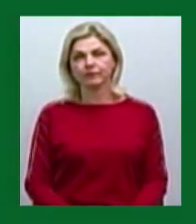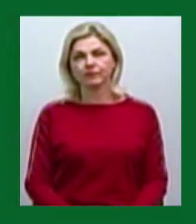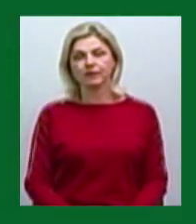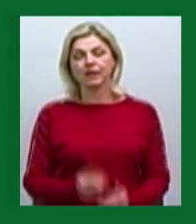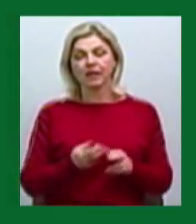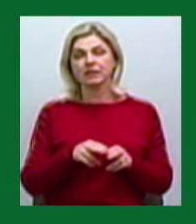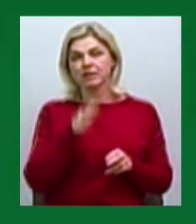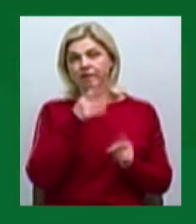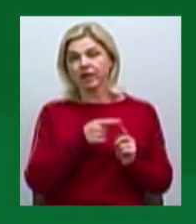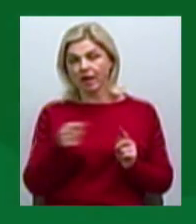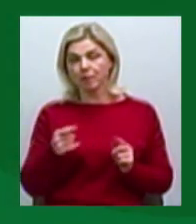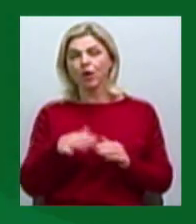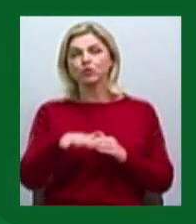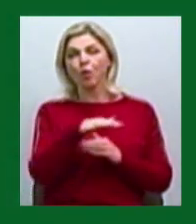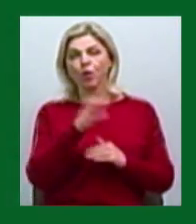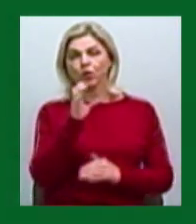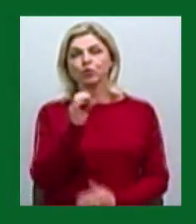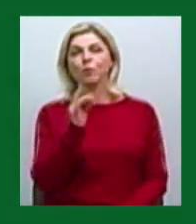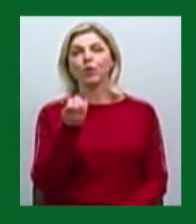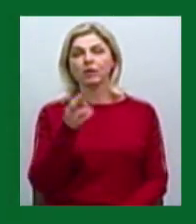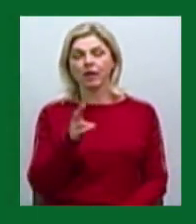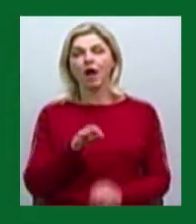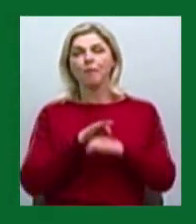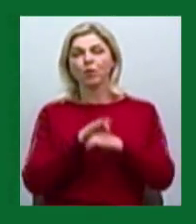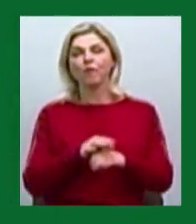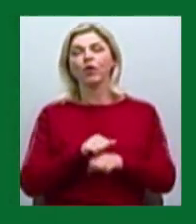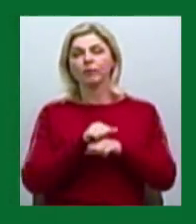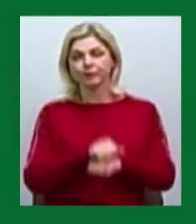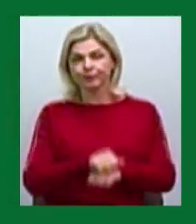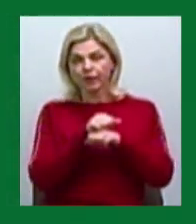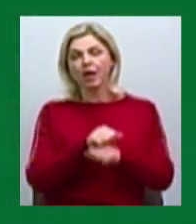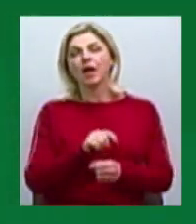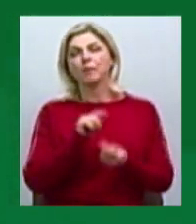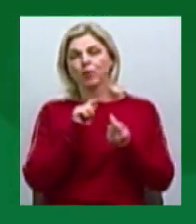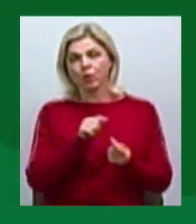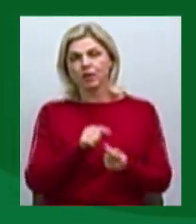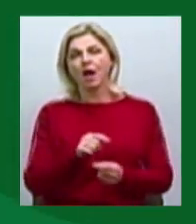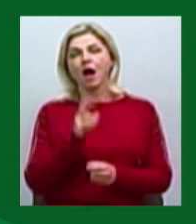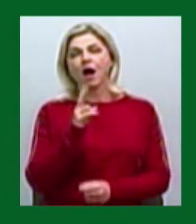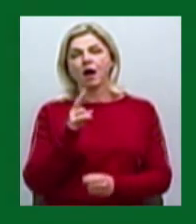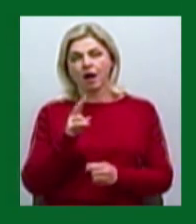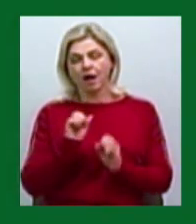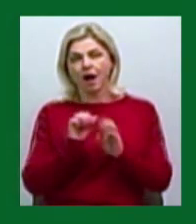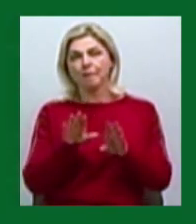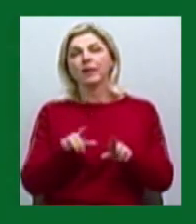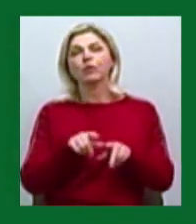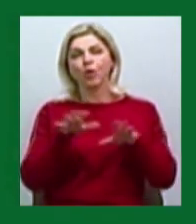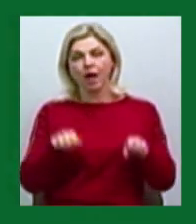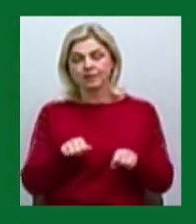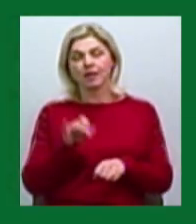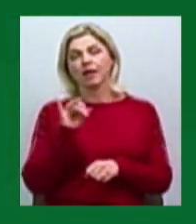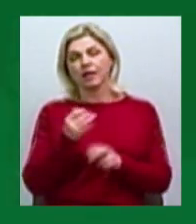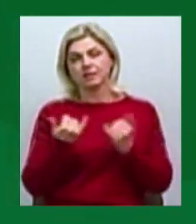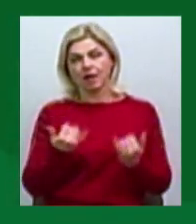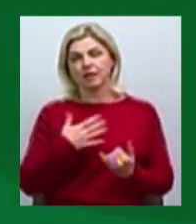Ці хвилини на Соборній площі відбувається мітинг «Ні капітуляції». З нами на зв'язку зараз наша кореспондентка Вікторія